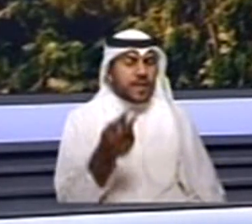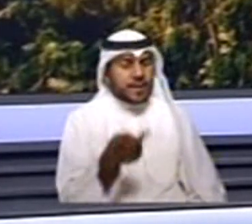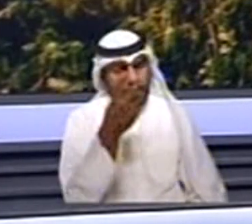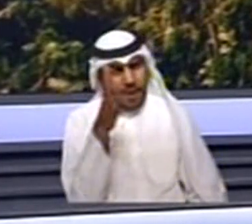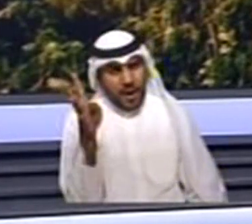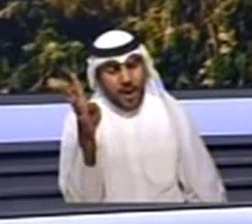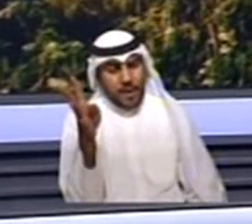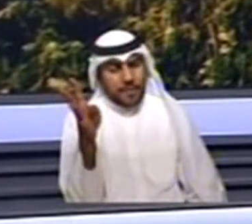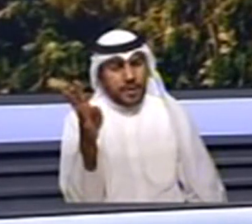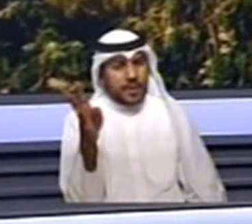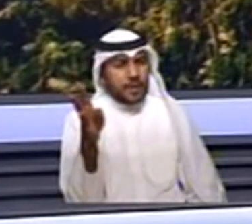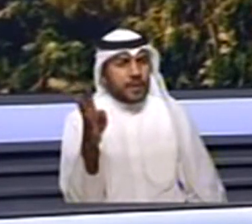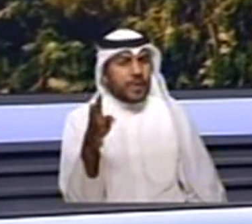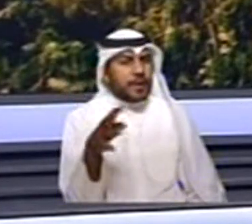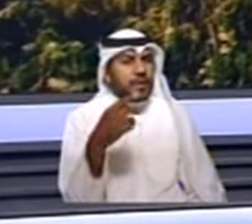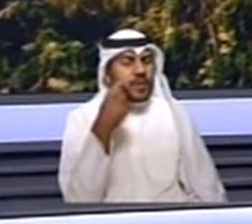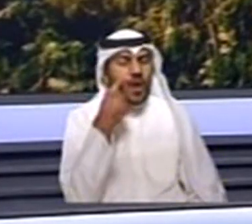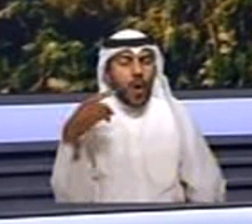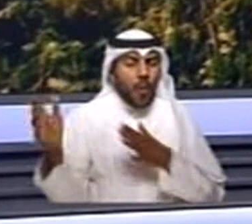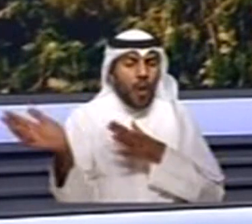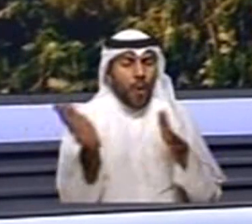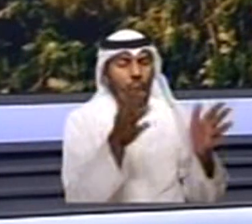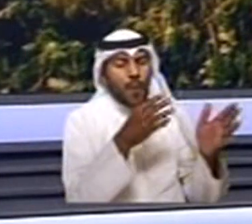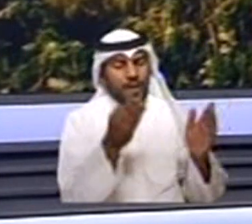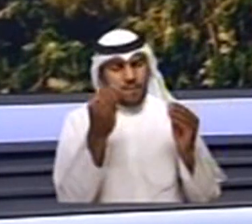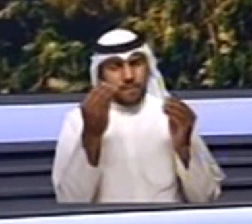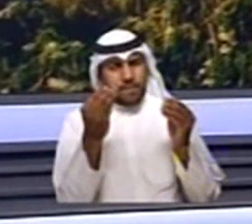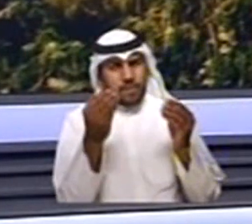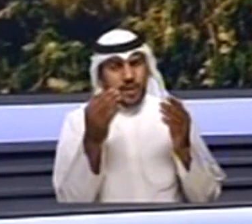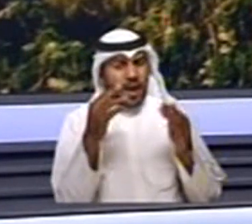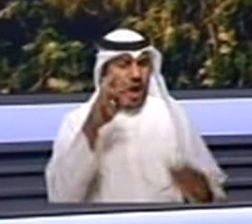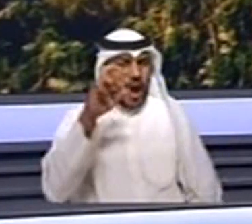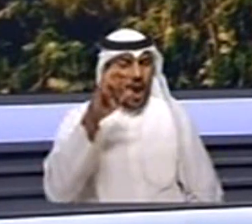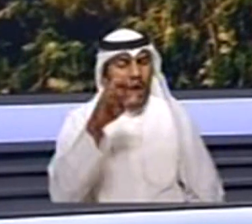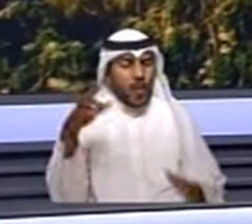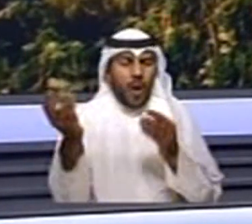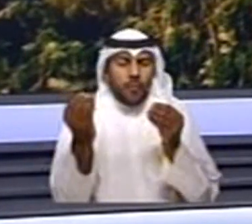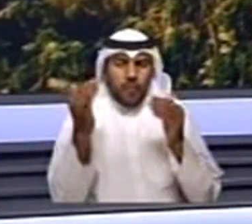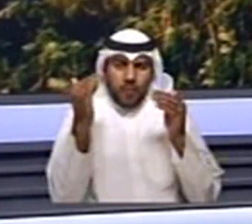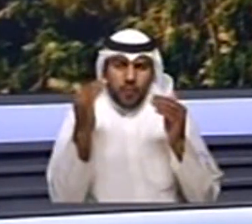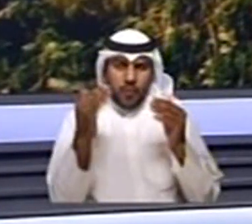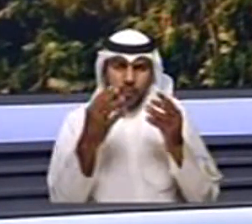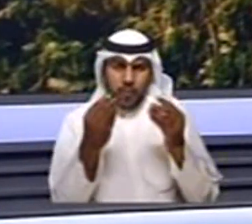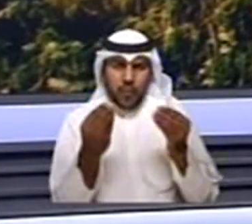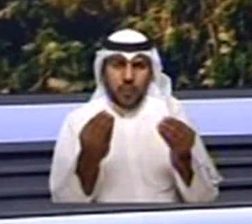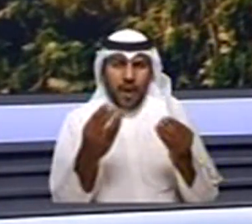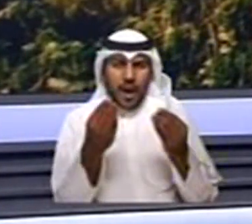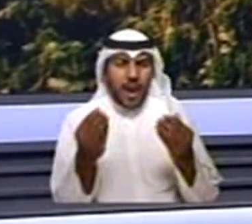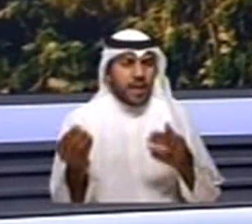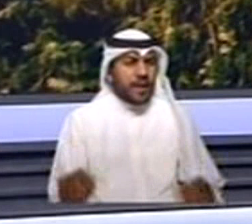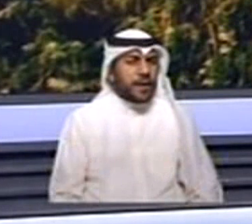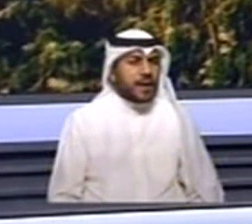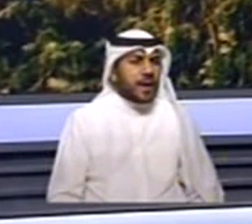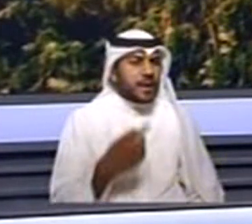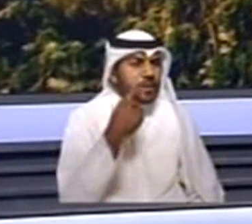من 20 إلى 55 كيلومتر في الساعة، تتراجع سرعة الرياح تدريجيا ابتداء من يوم الأحد، تراوح سرعتها ما بين 10 أو 15 إلى